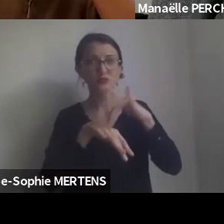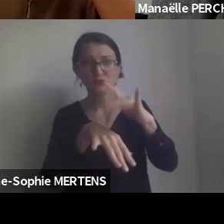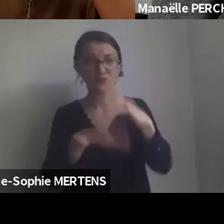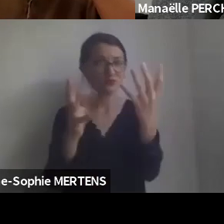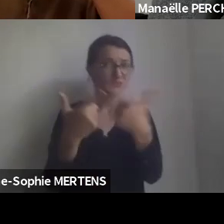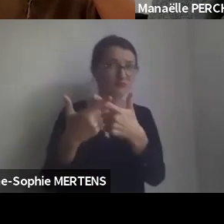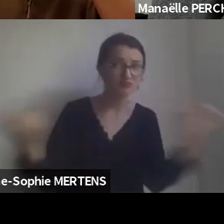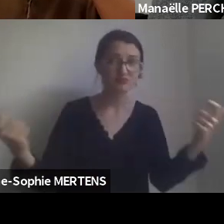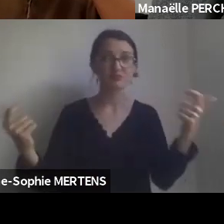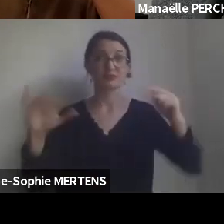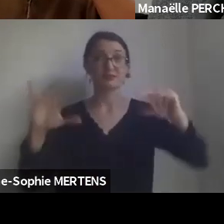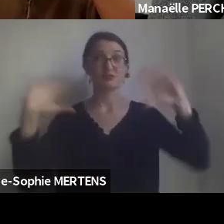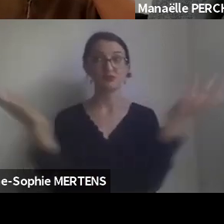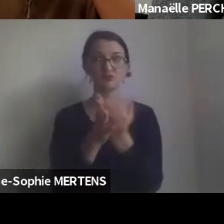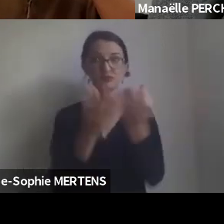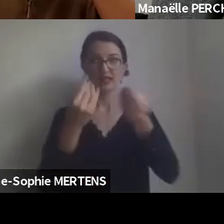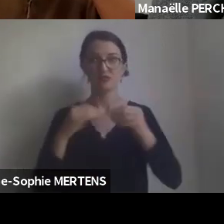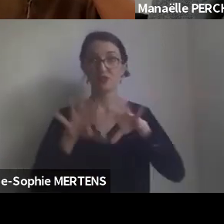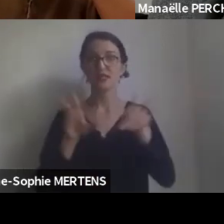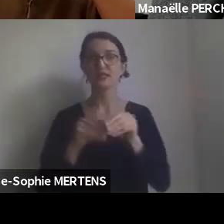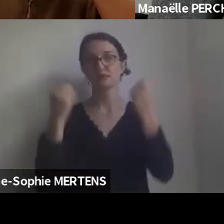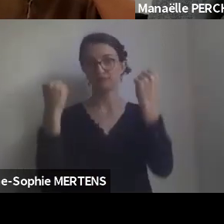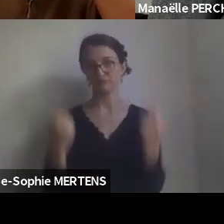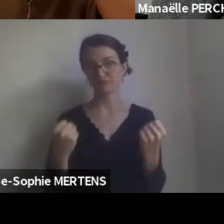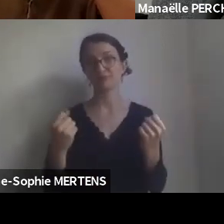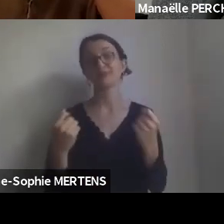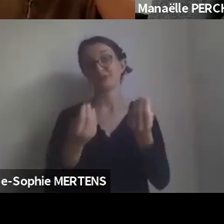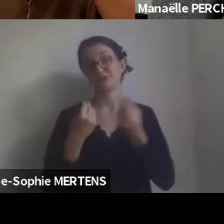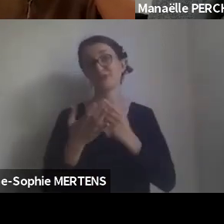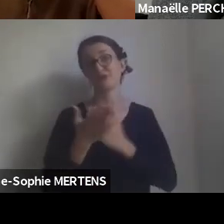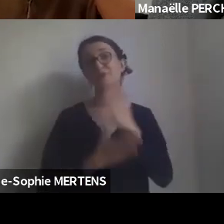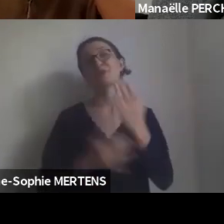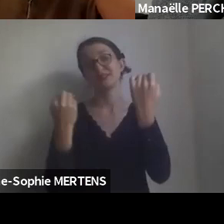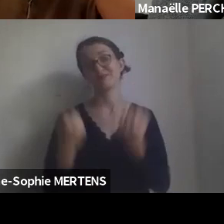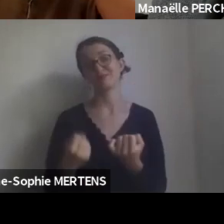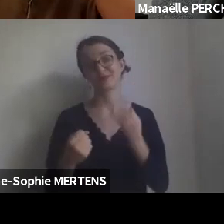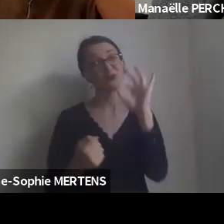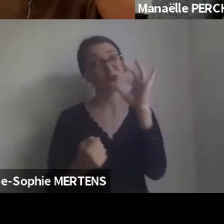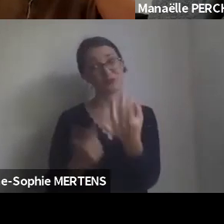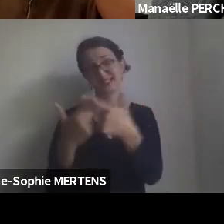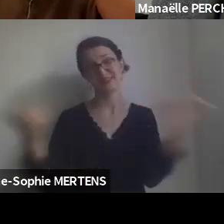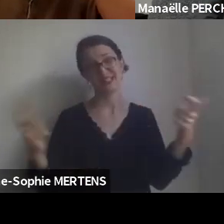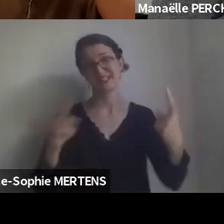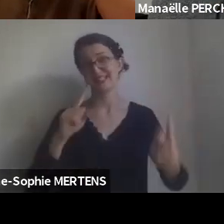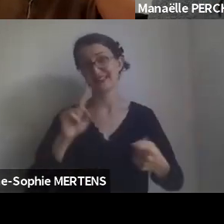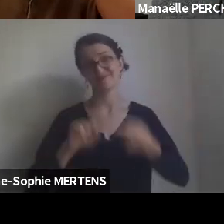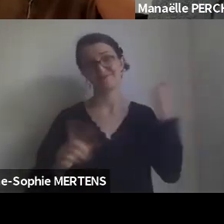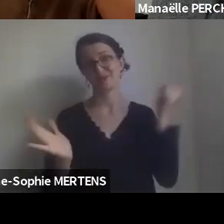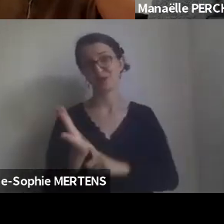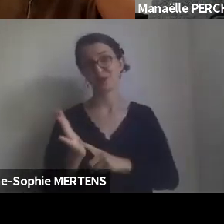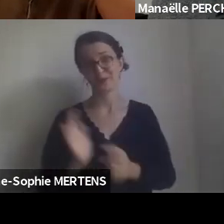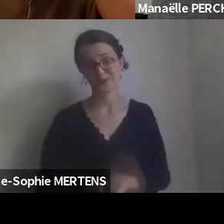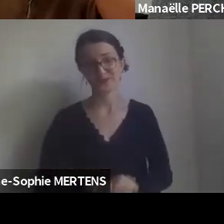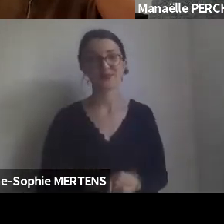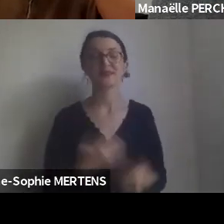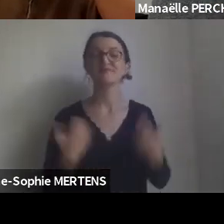fait la force d'un projet et d'une équipe. Et donc cette diversité, oui. On est effectivement bien au-delà de l'agile. On